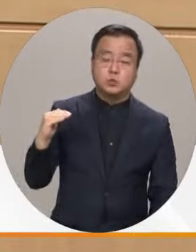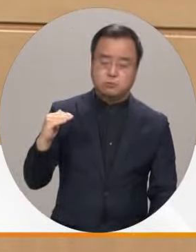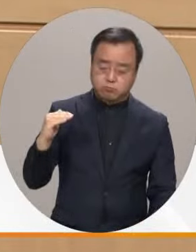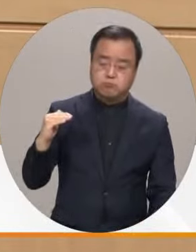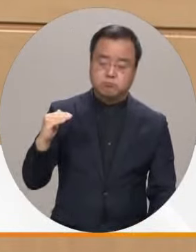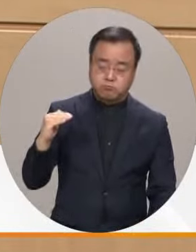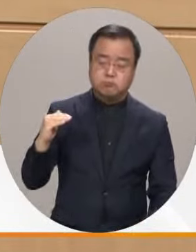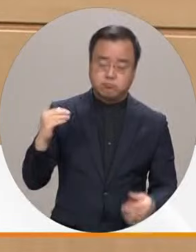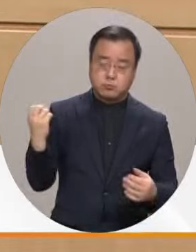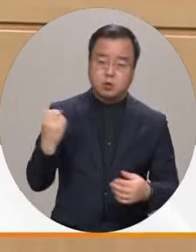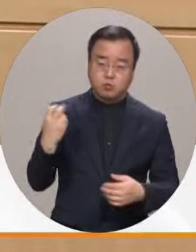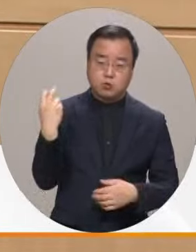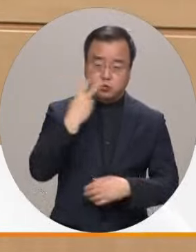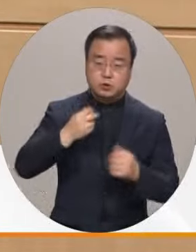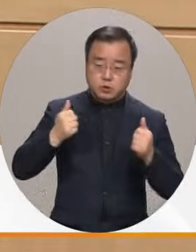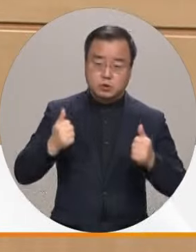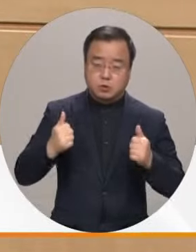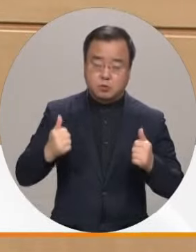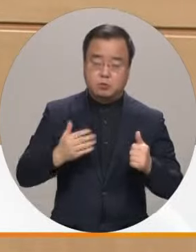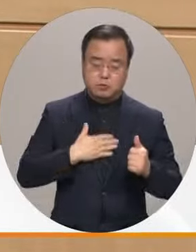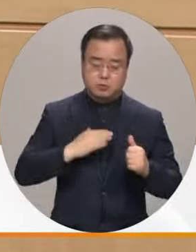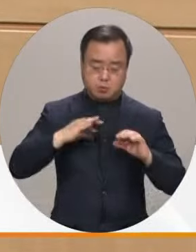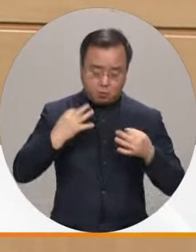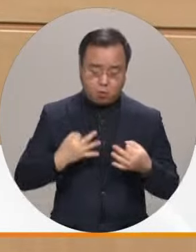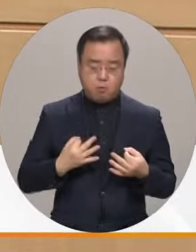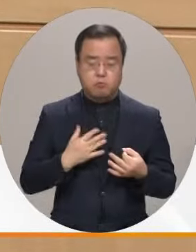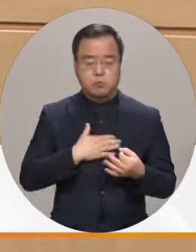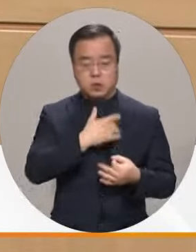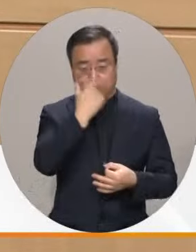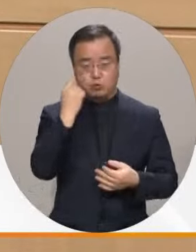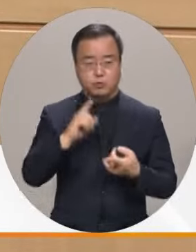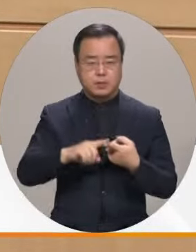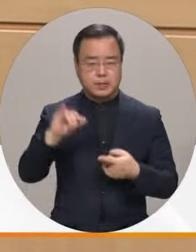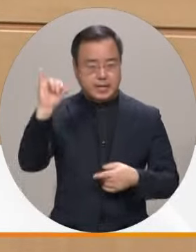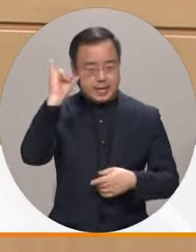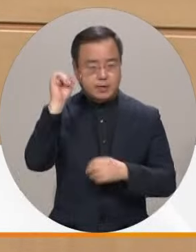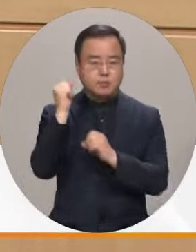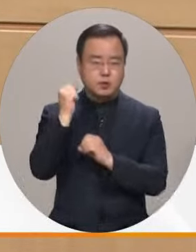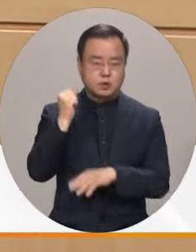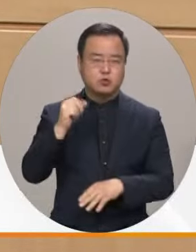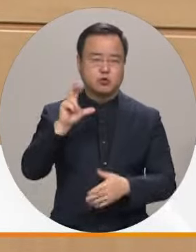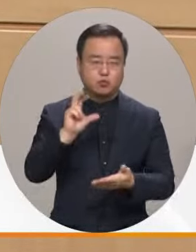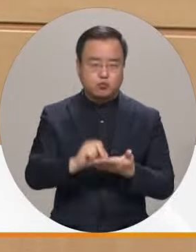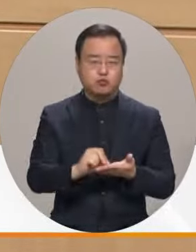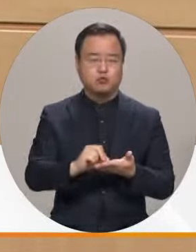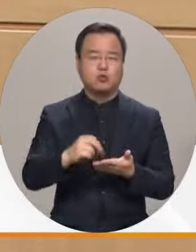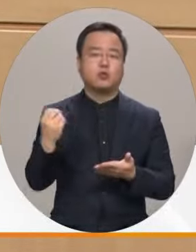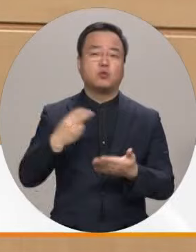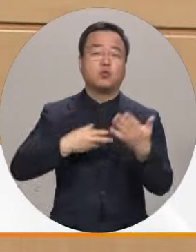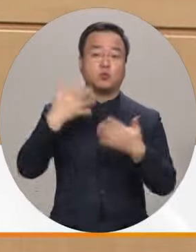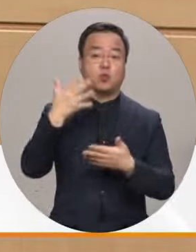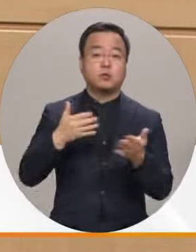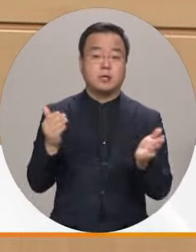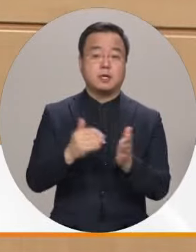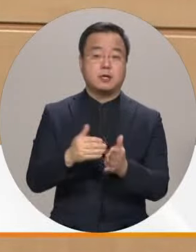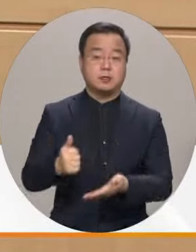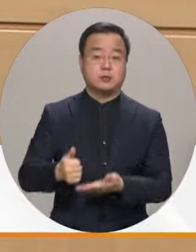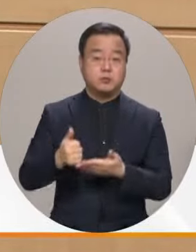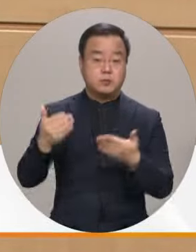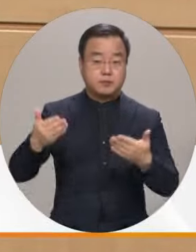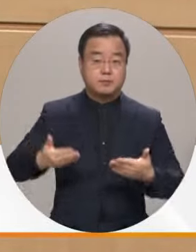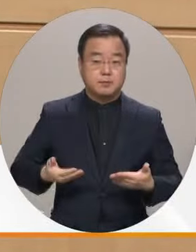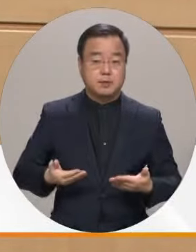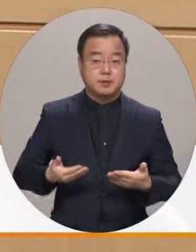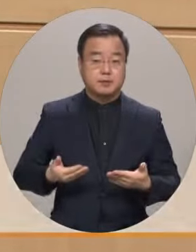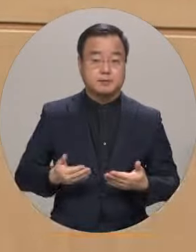수시로 진단하고 자기가 부족한 점을 인공지능에 의해서 문항뿐만 아니라 동영상까지